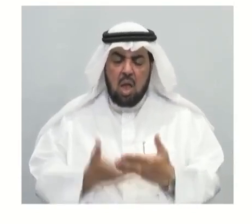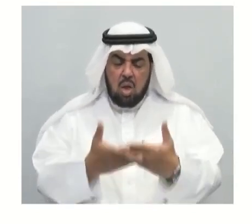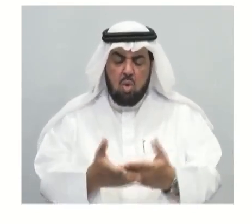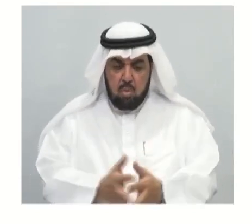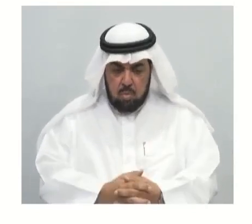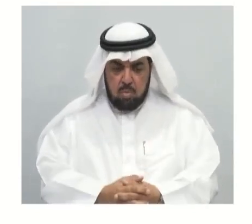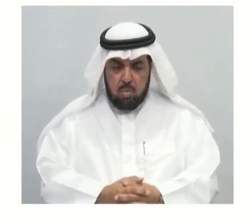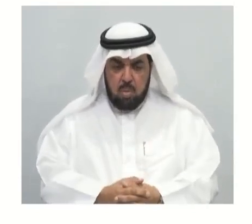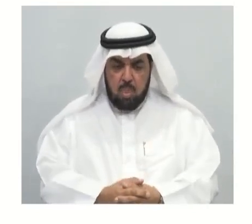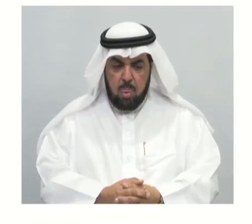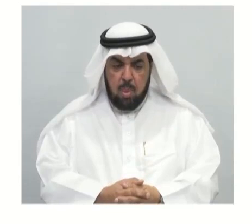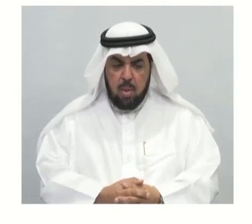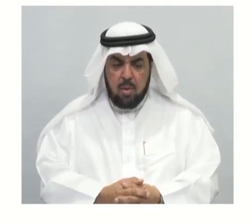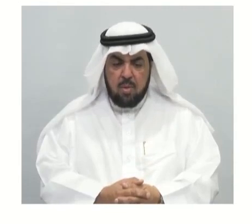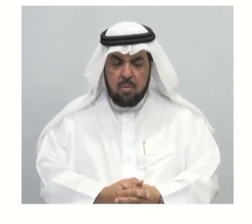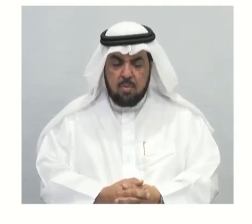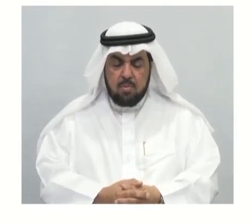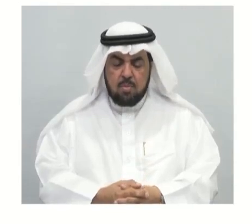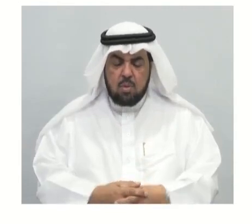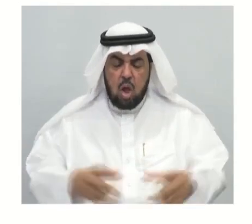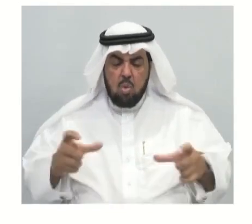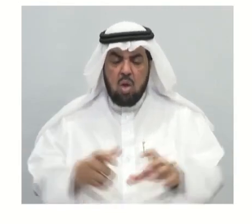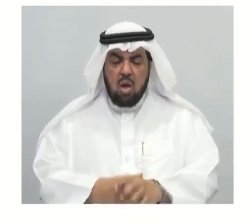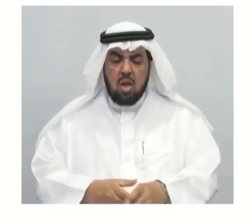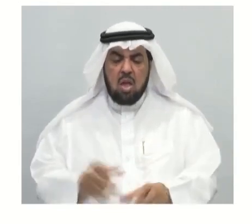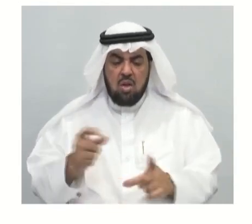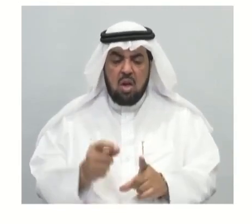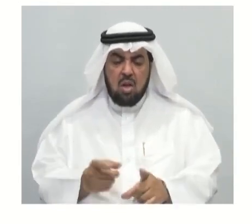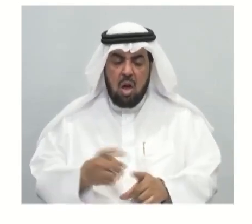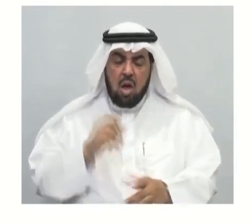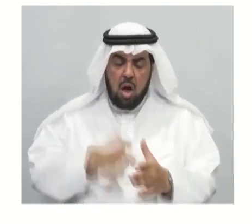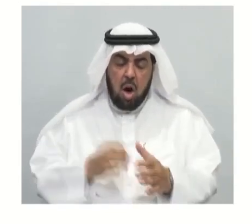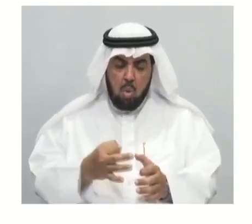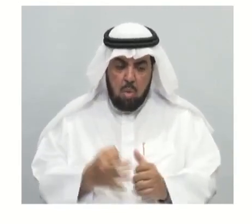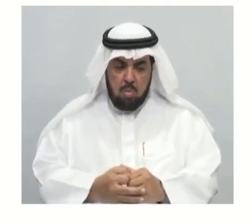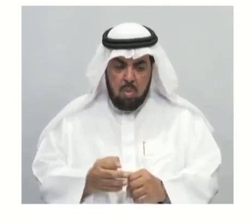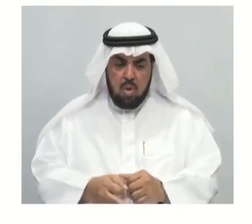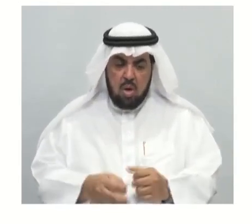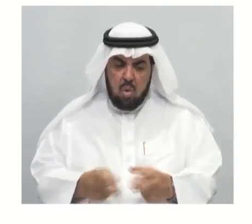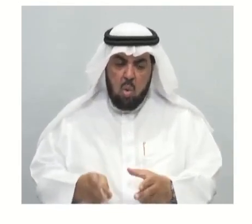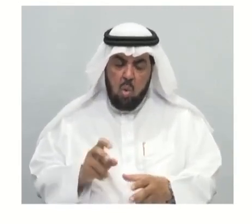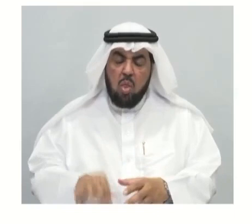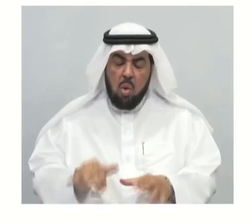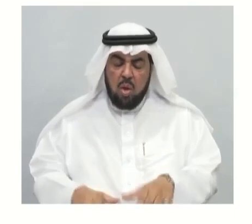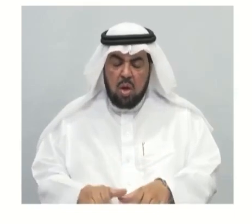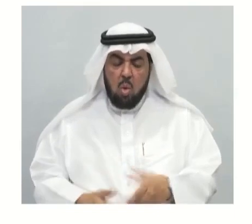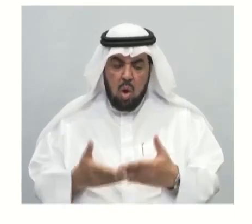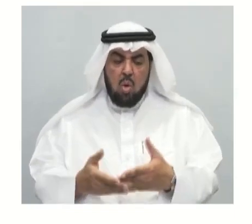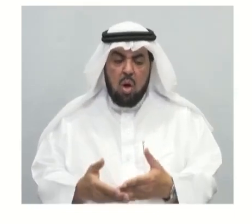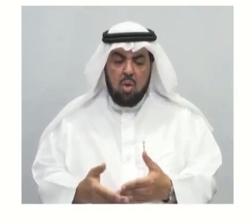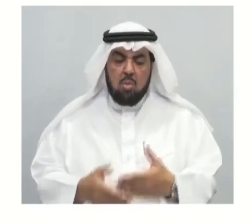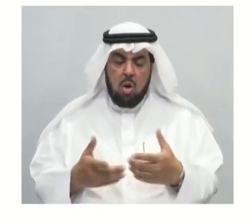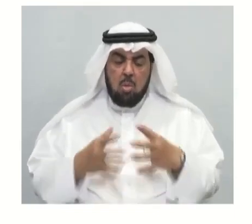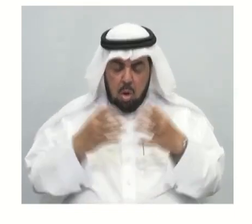التقدم لدينا هذه المصطلحات عندما تهدف الشركه الى اتخاذ قرار مهم حيث يشرح وضع الشركه